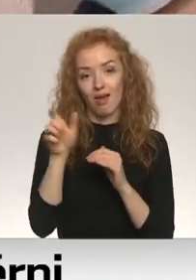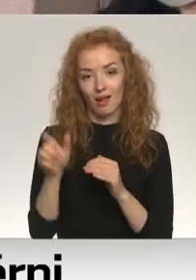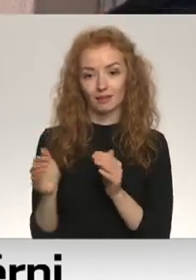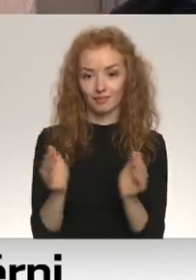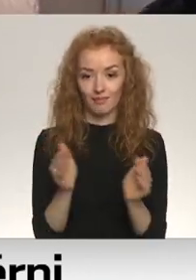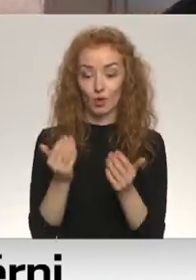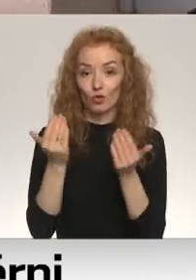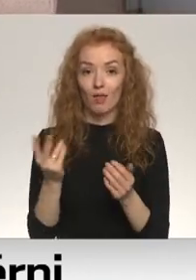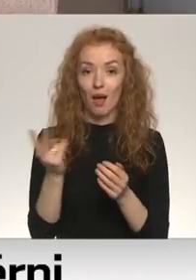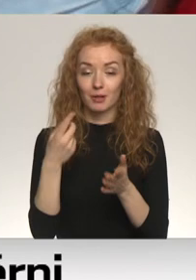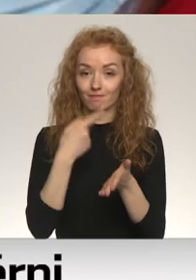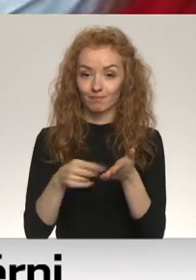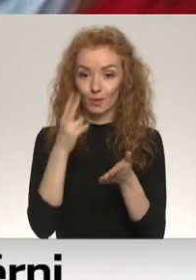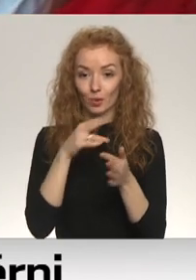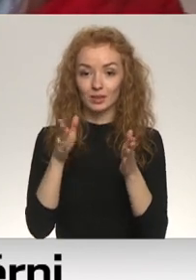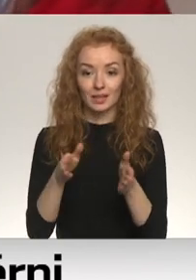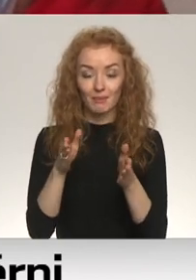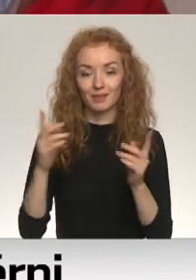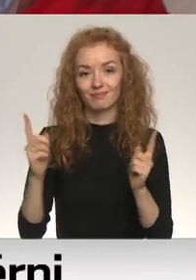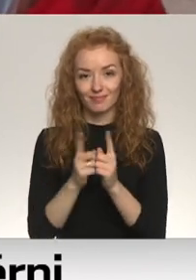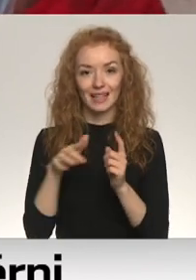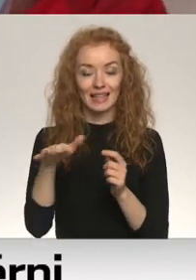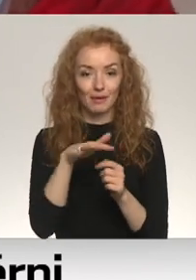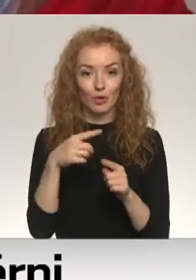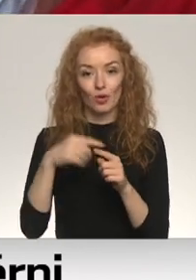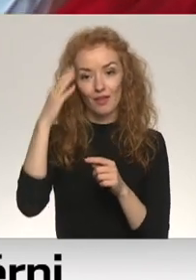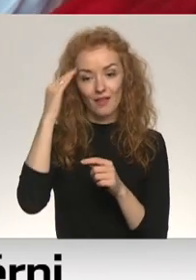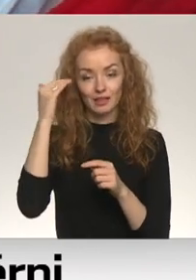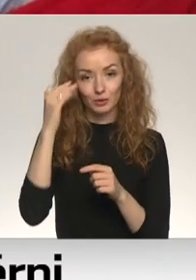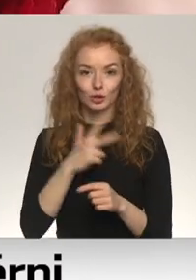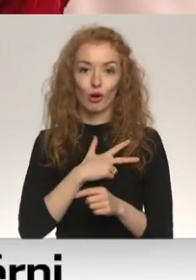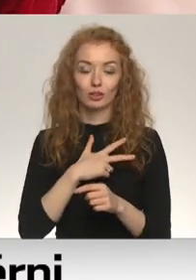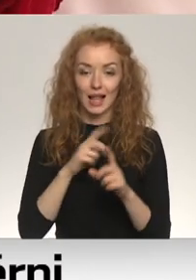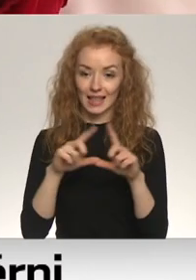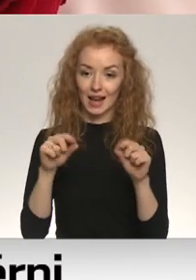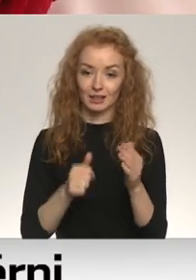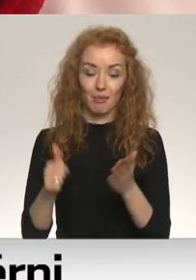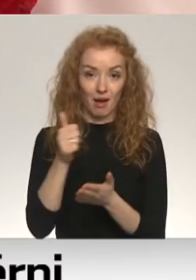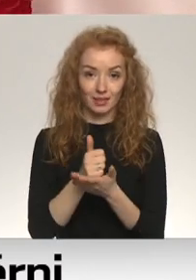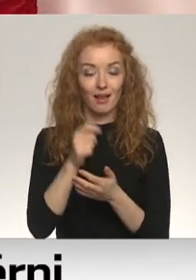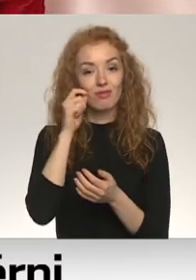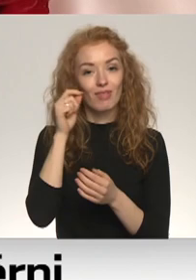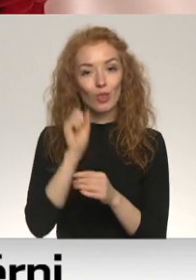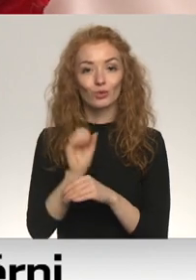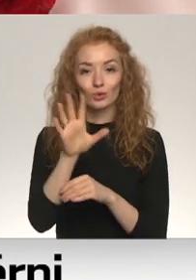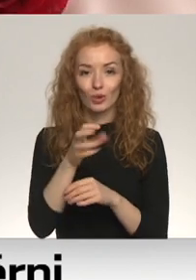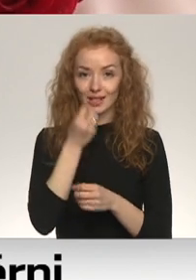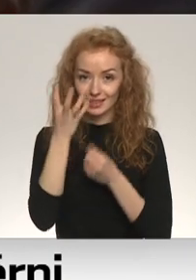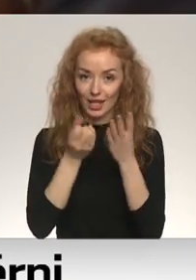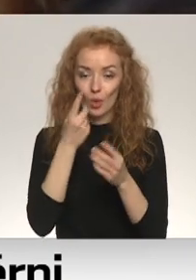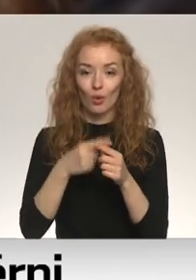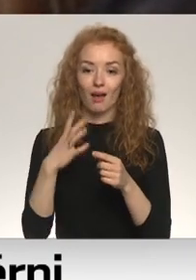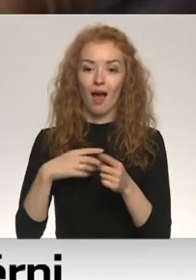māmiņu šodien izrakstoties no slimnīcas sagaidīja ģimene un Ventspils pilsētas sociālā dienesta pārstāvja. Tētis sūta ziedus un gaida